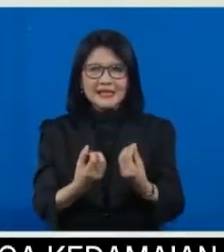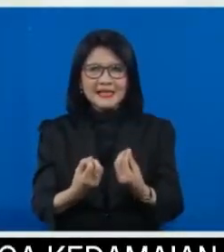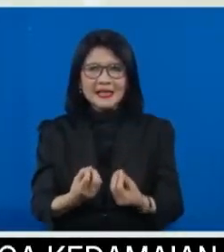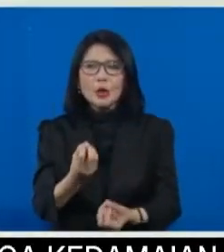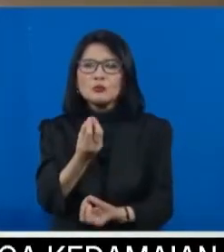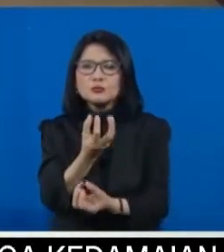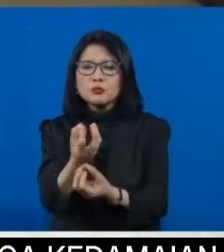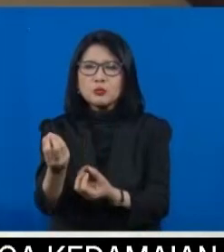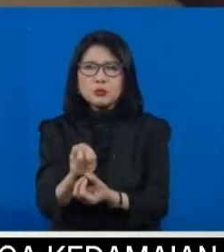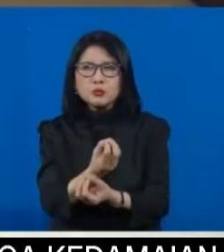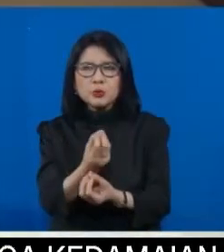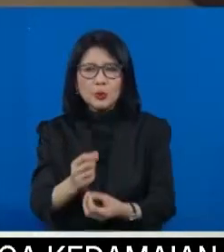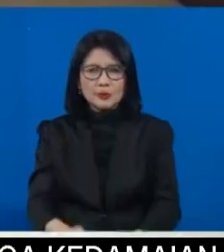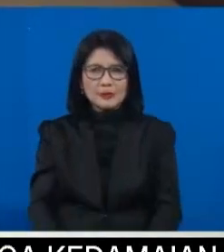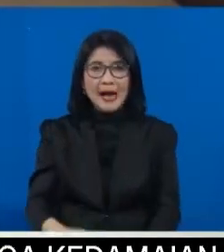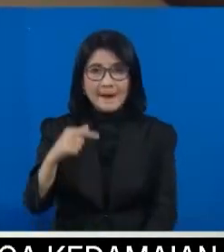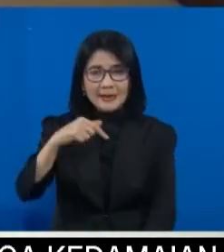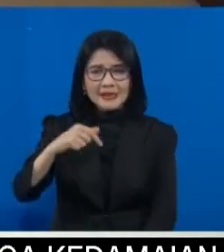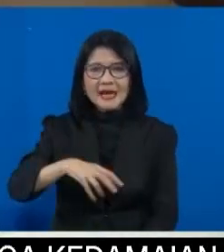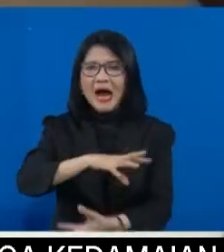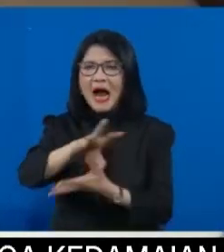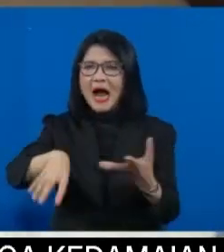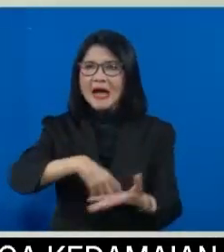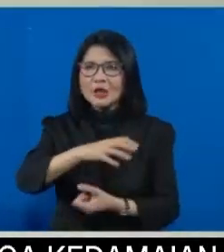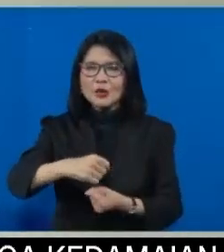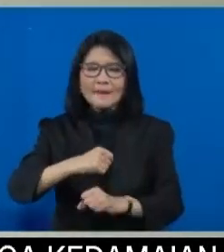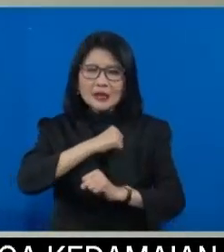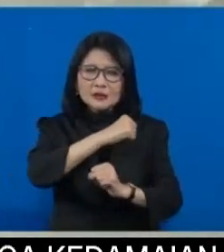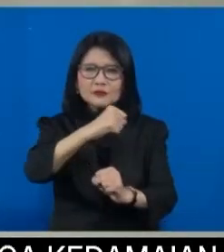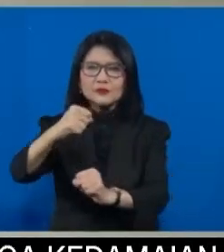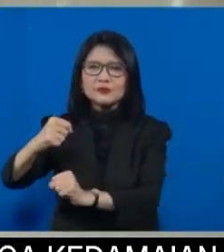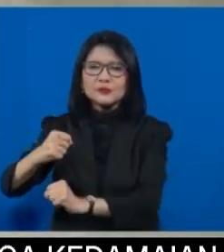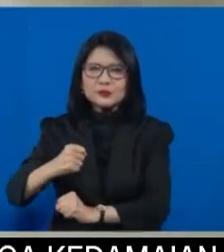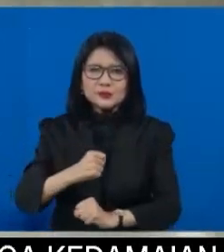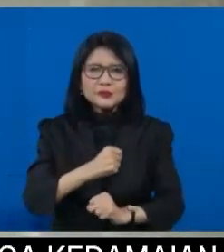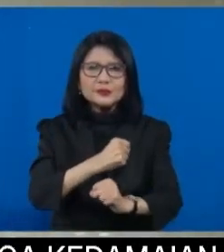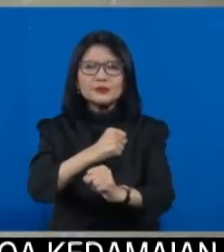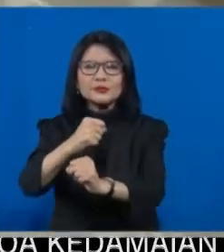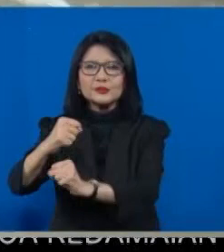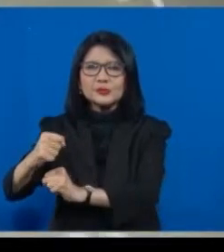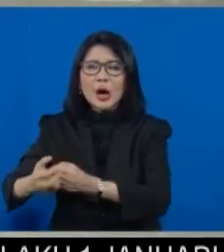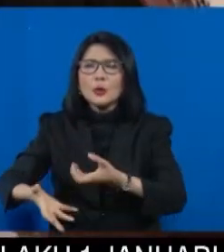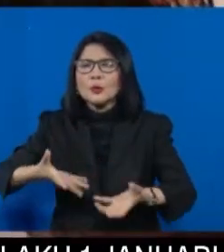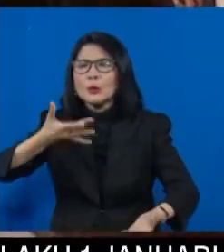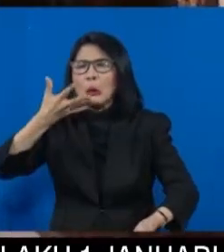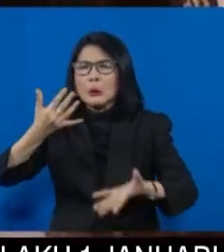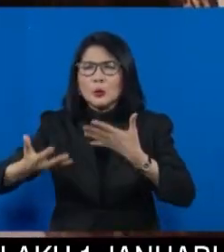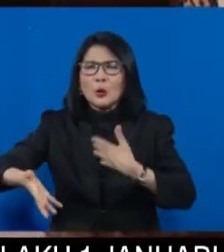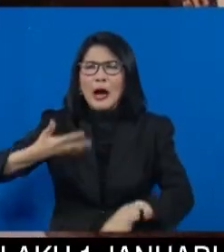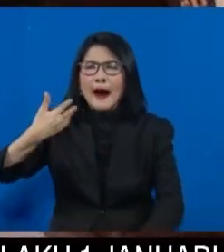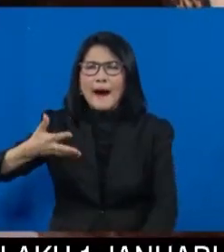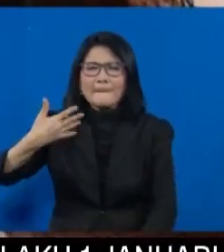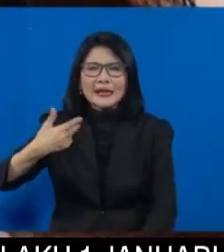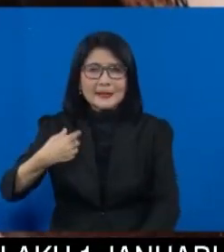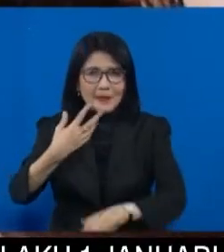buih. Pada tahap ini, adonan harus diaduk dengan sangat perlahan. Hawa panas pun mulai terasa, namun